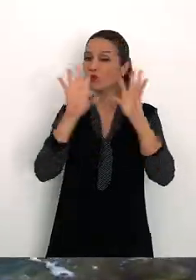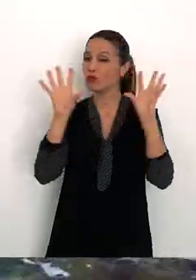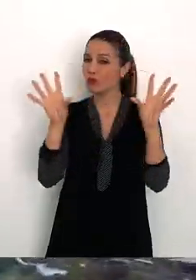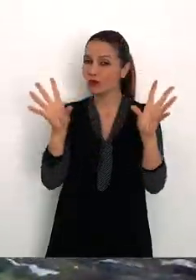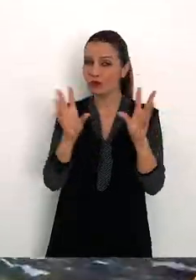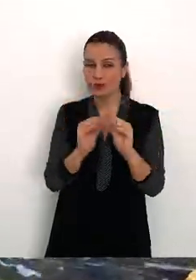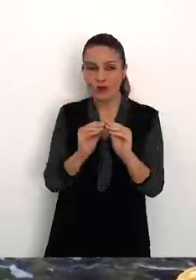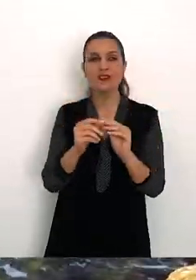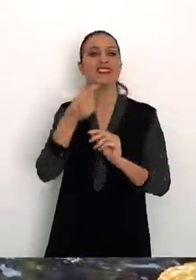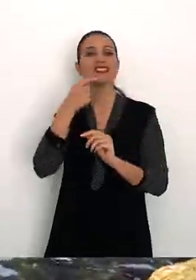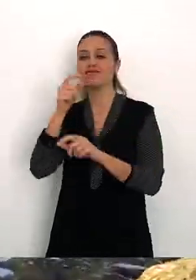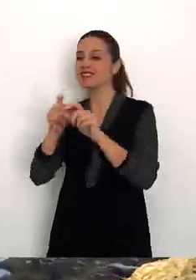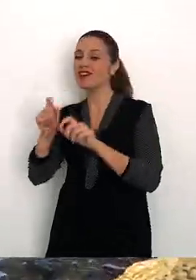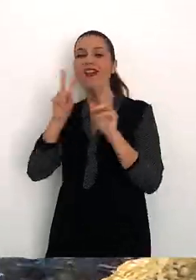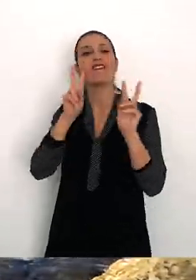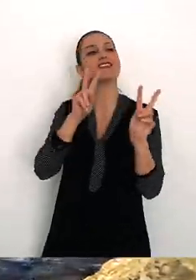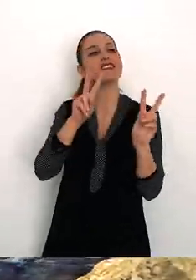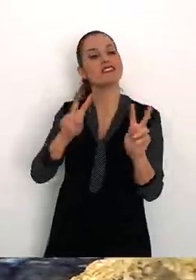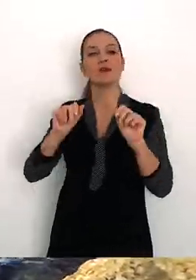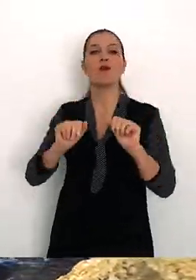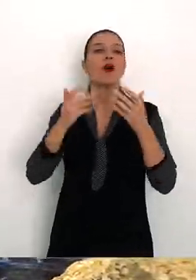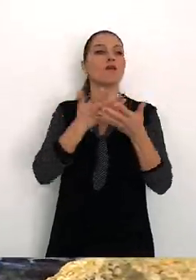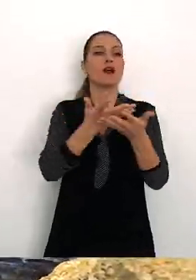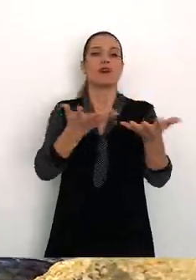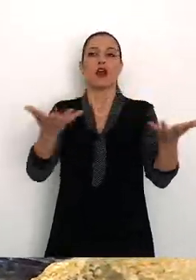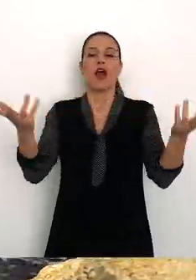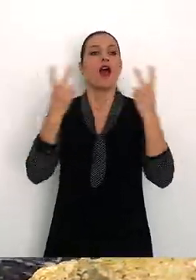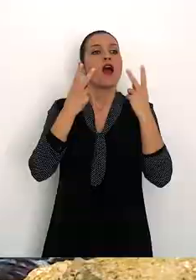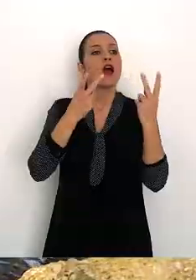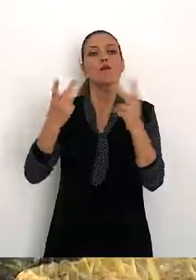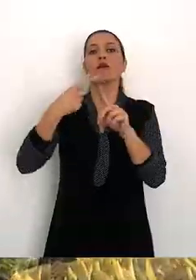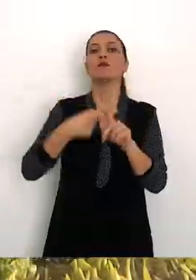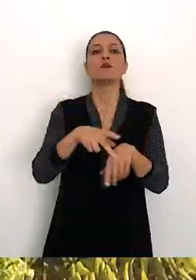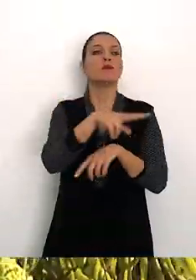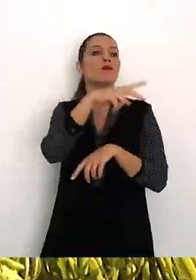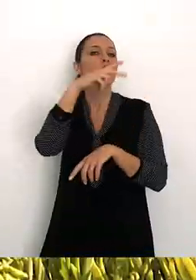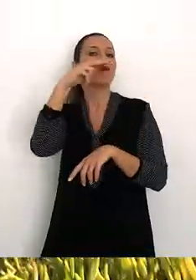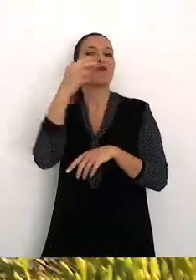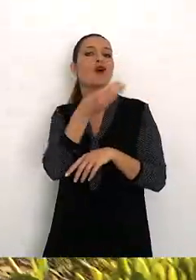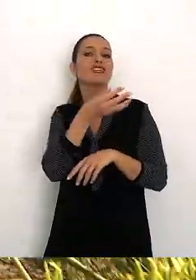Tutto questo permette ai visitatori di godere di uno splendido panorama, assaporando il profumo della